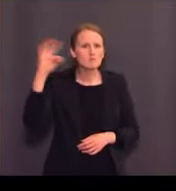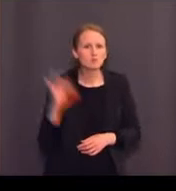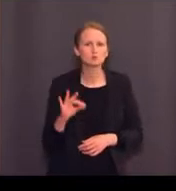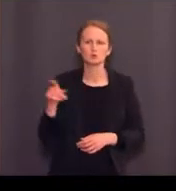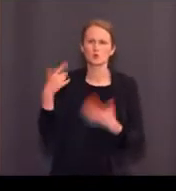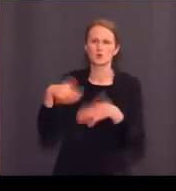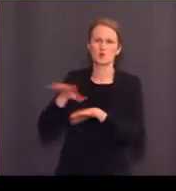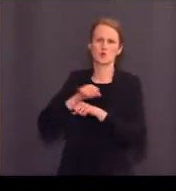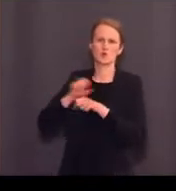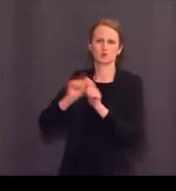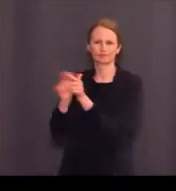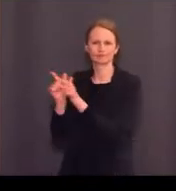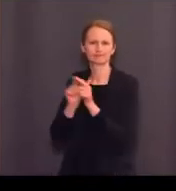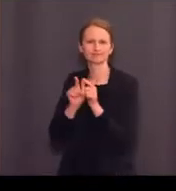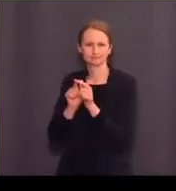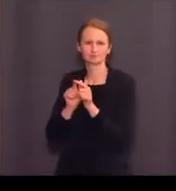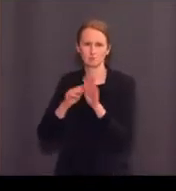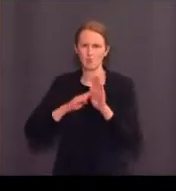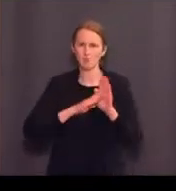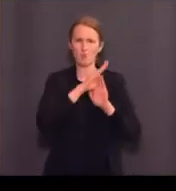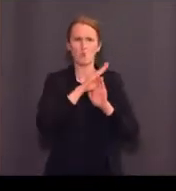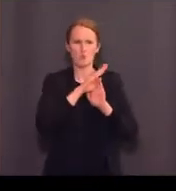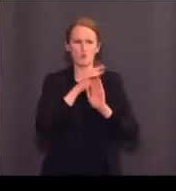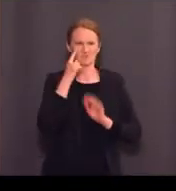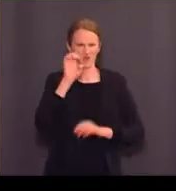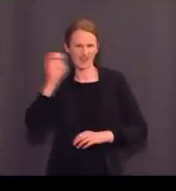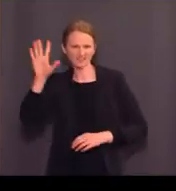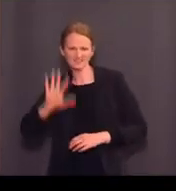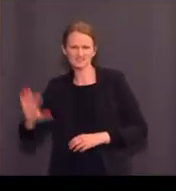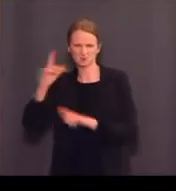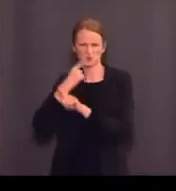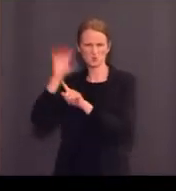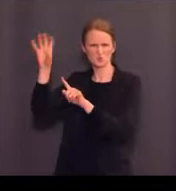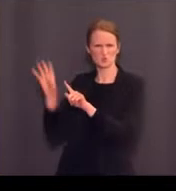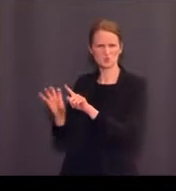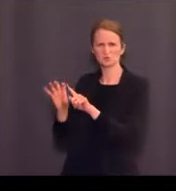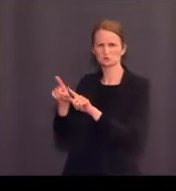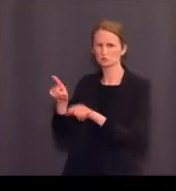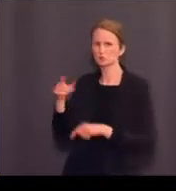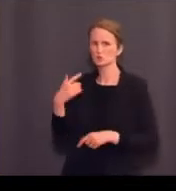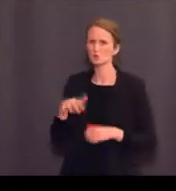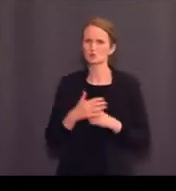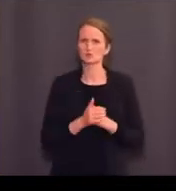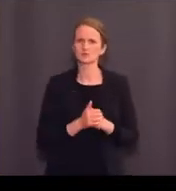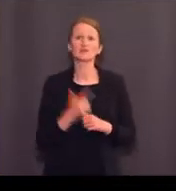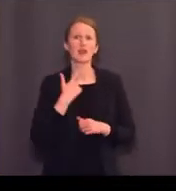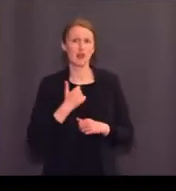pays pratiquement, puisque le Limbourg est à plus 31%, le Luxembourg plus 32% et le Namurois plus